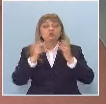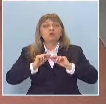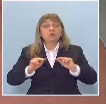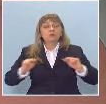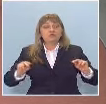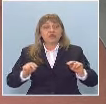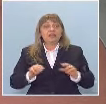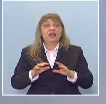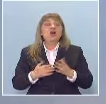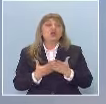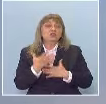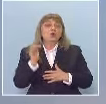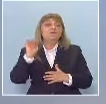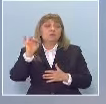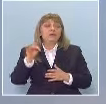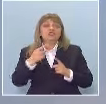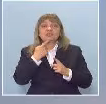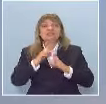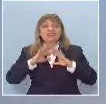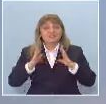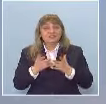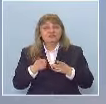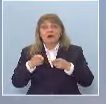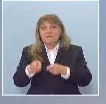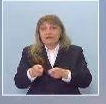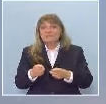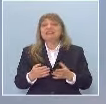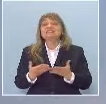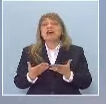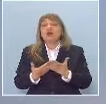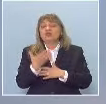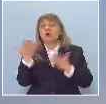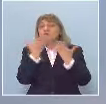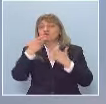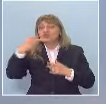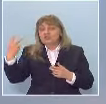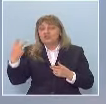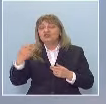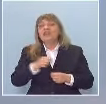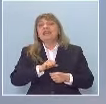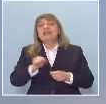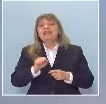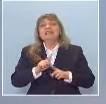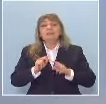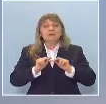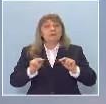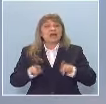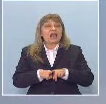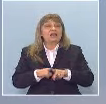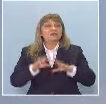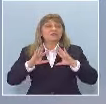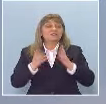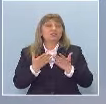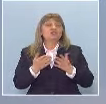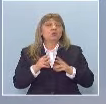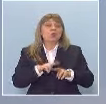беше за всички, но при вас едно, че е ново училище и не преподавахте, дори така се случи, както при всички останали, трябваше да се